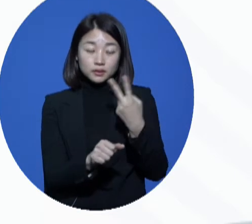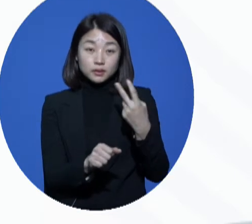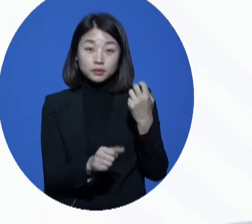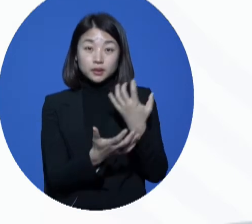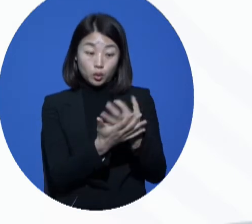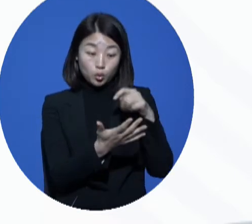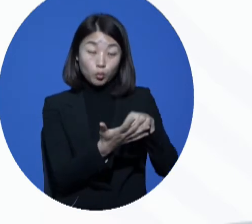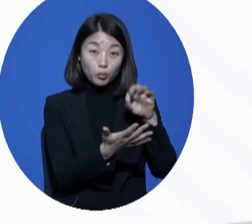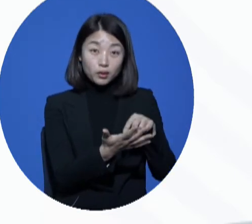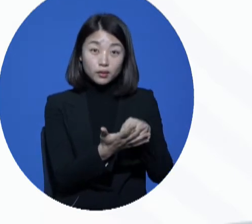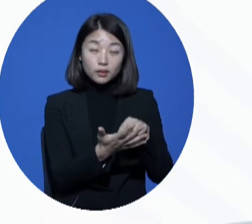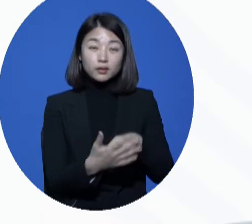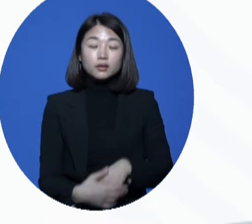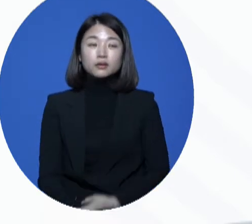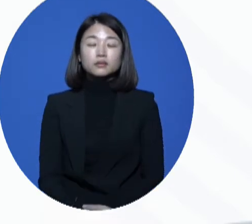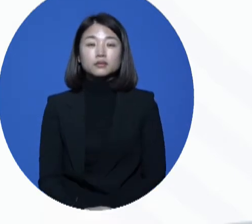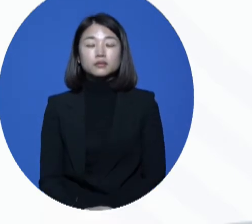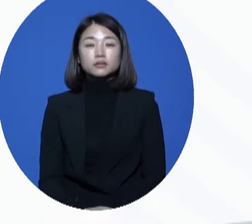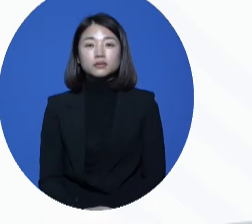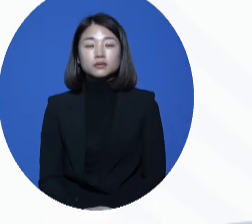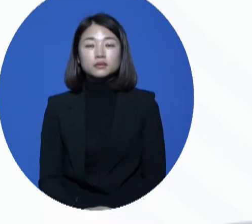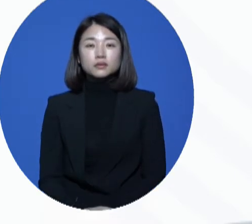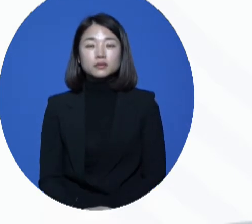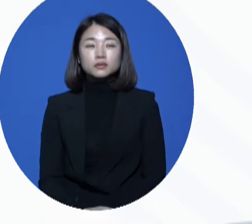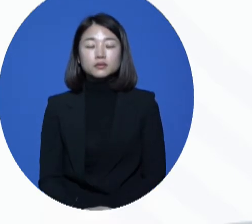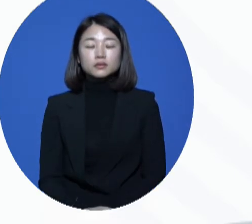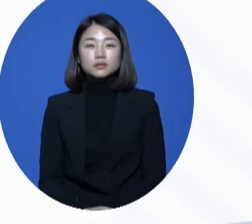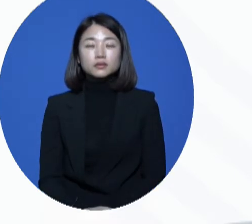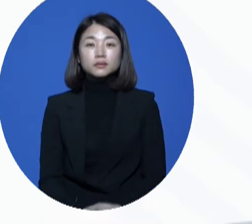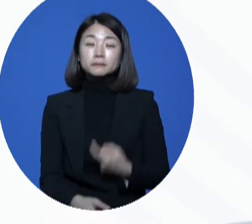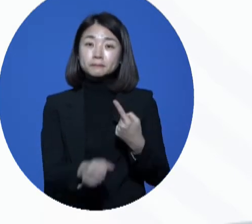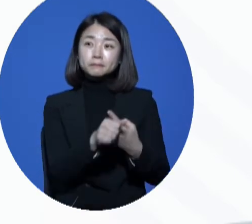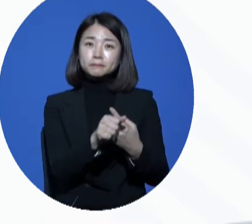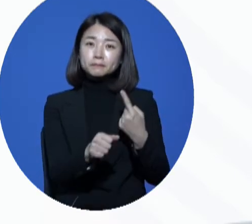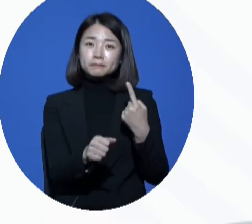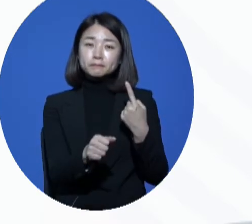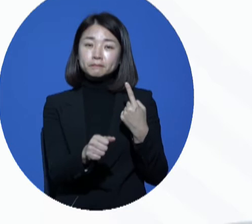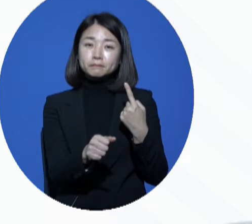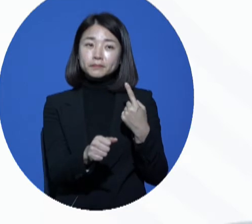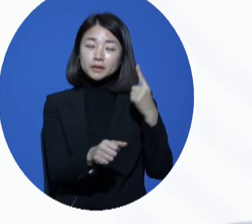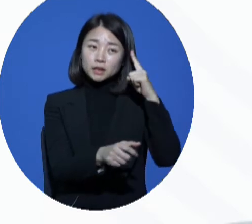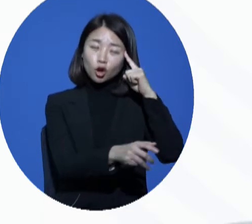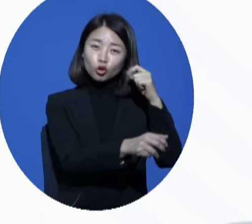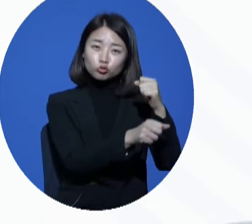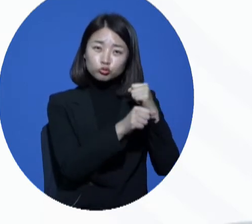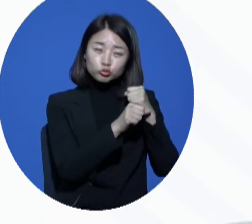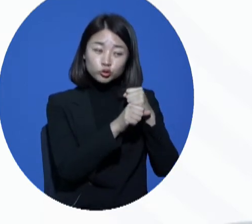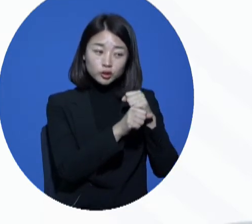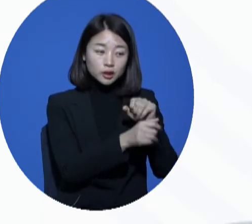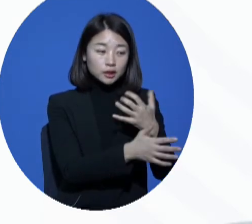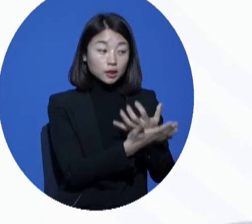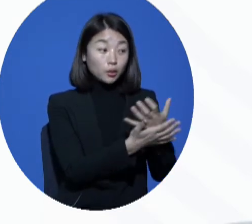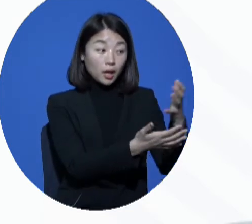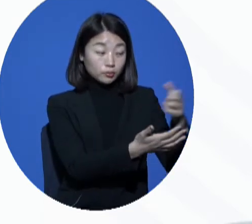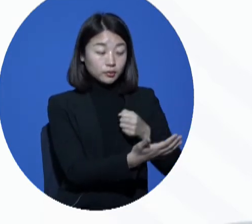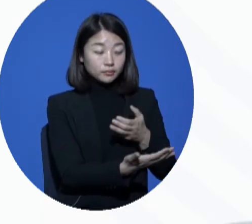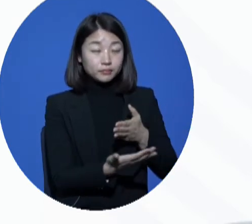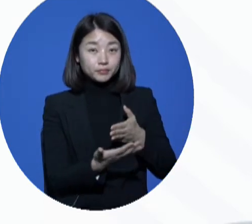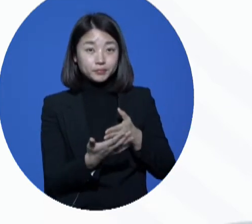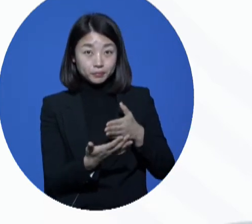때는 최근에는 지금 조금씩 나오고 있습니다만 작년에 민간연구소 자료만으로 확인이 가능했습니다.